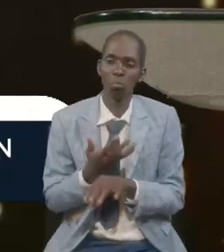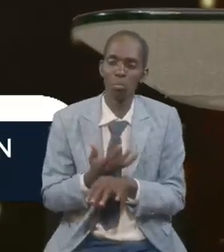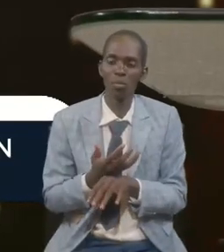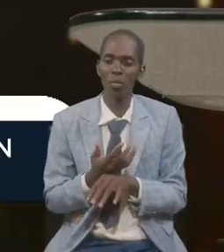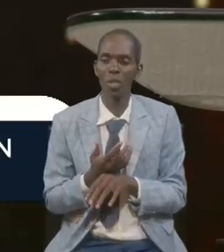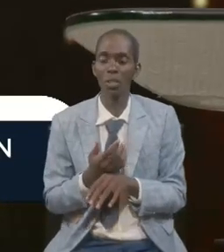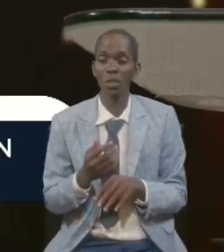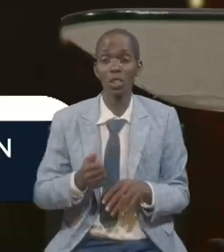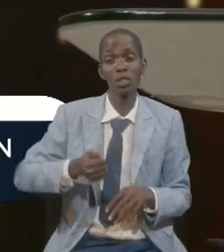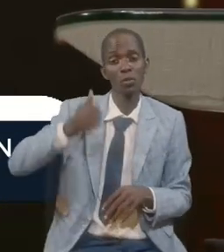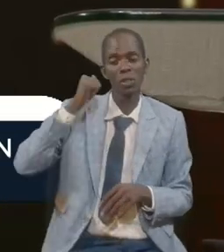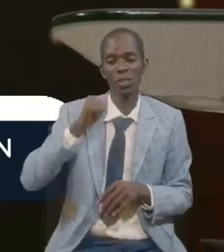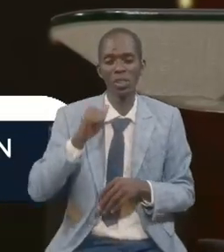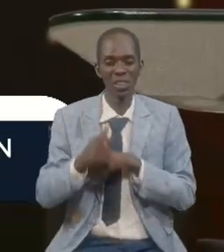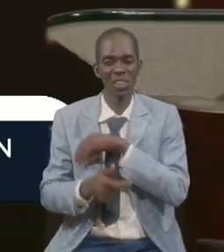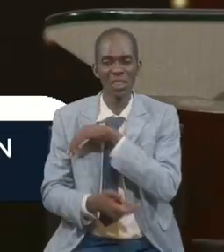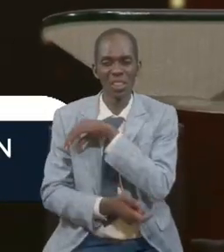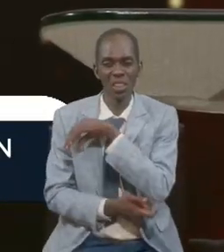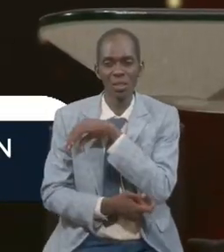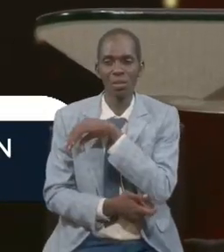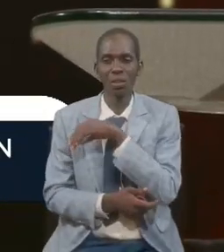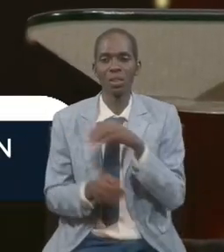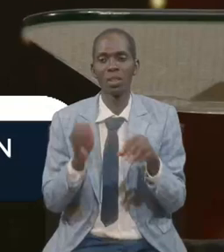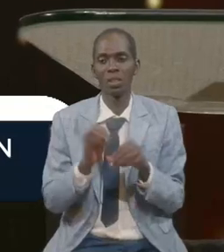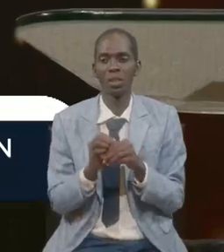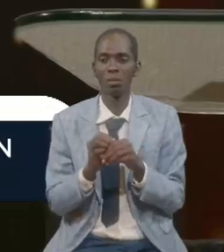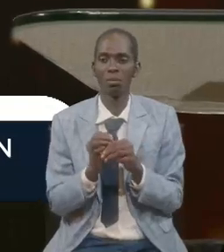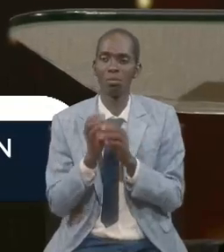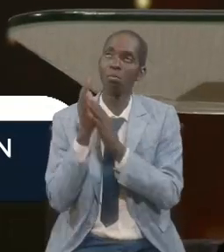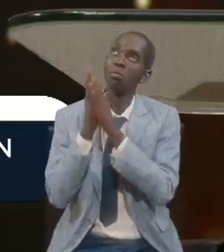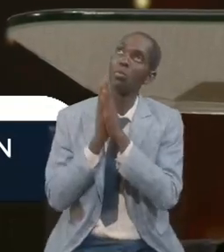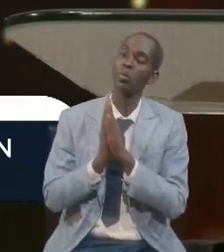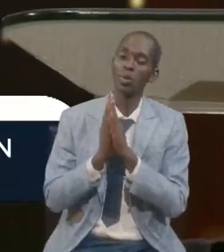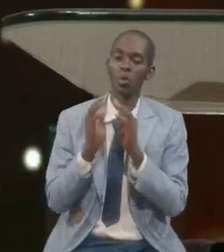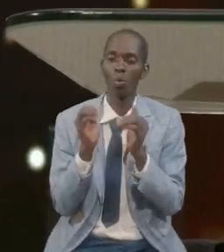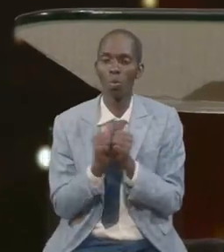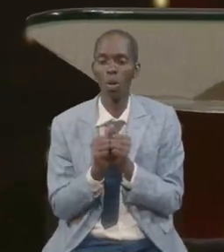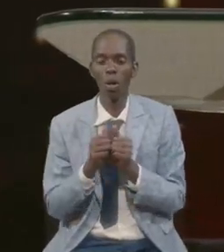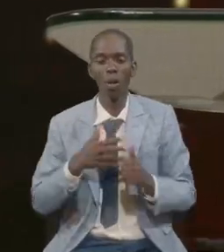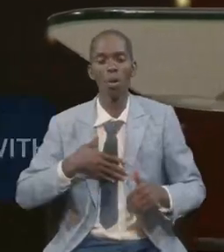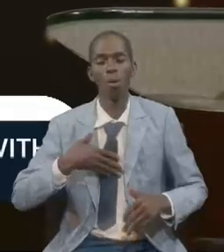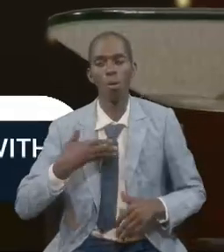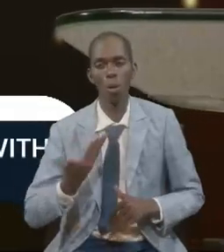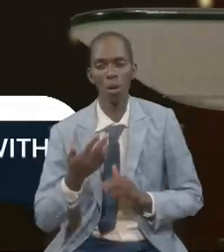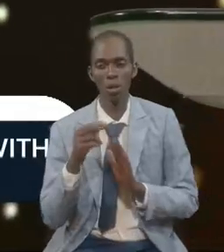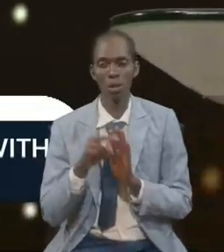attrayantes dans la supplication avec la volonté. Troisième partie,